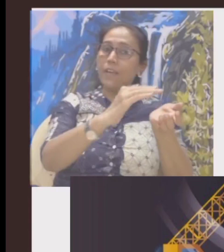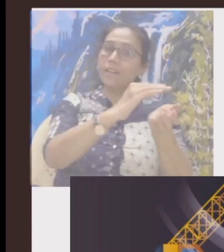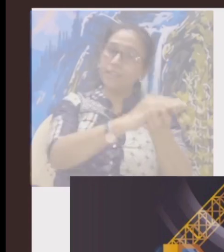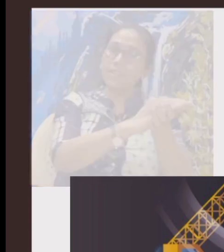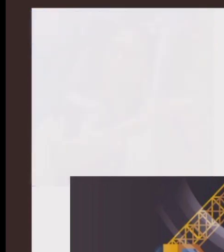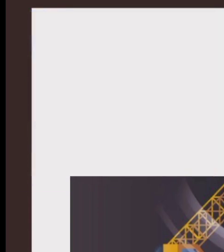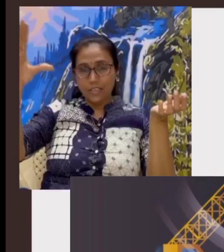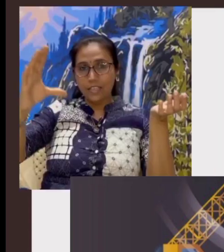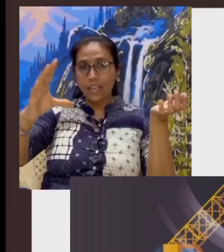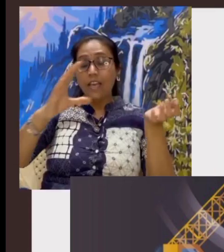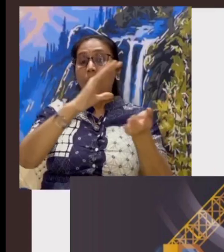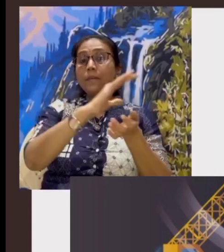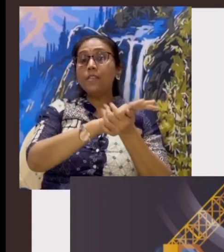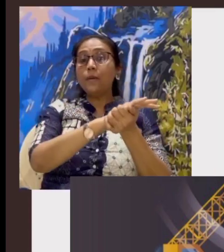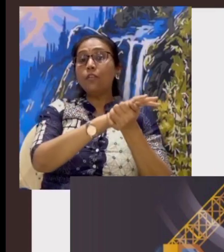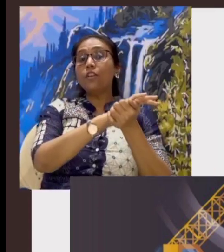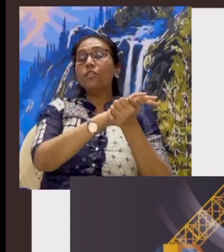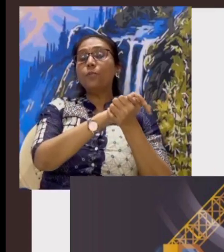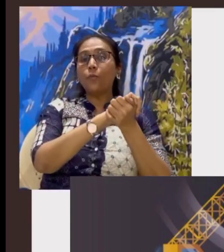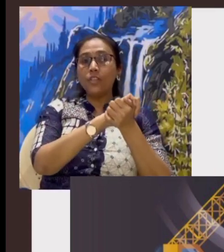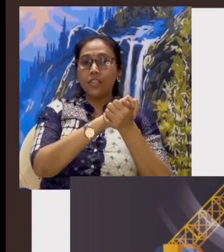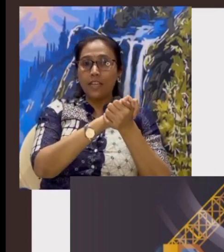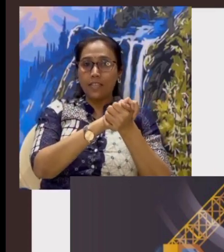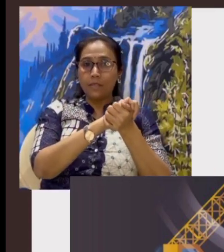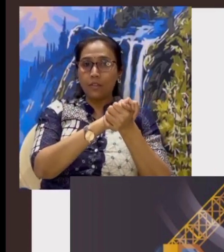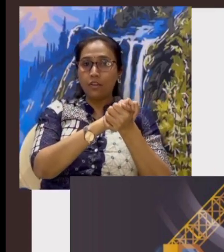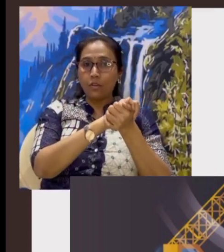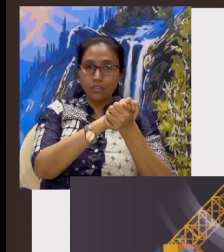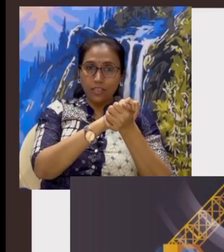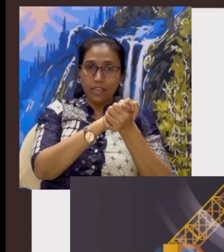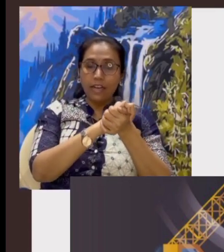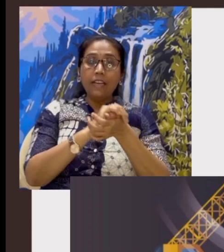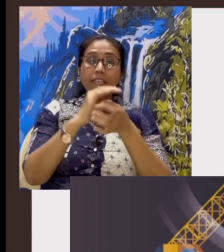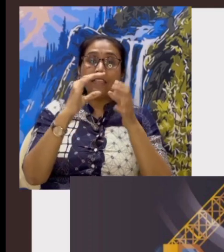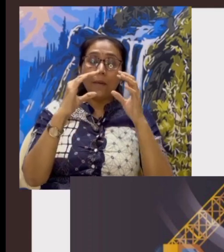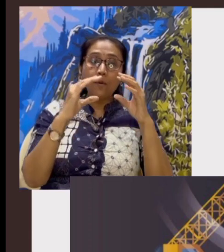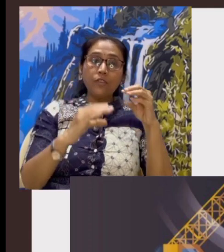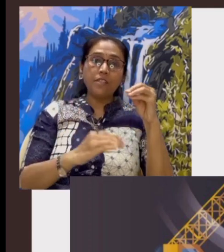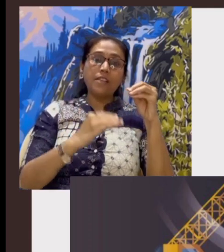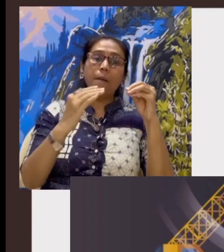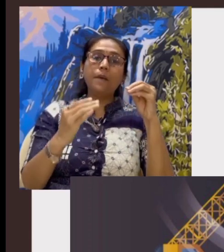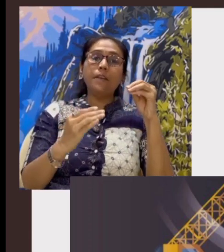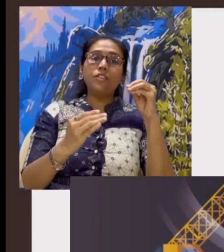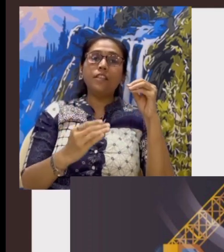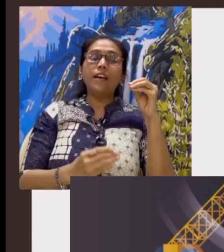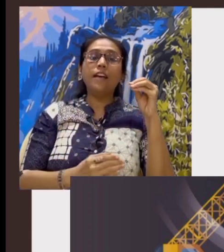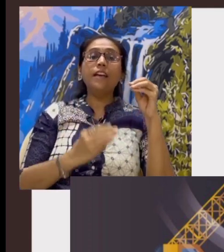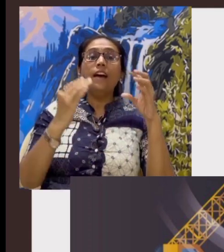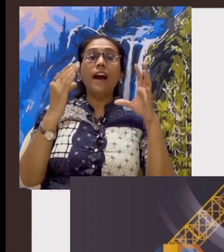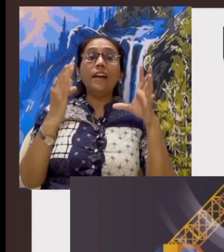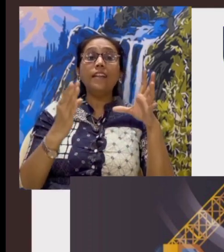एक्वायर कर सकता है. अब इस पर्टिकुलर जो प्रोविजन है इस पर्टिकुलर डॉक्ट्रिन का ये प्रोविजन कहाँ पर मेंशन किया